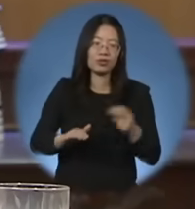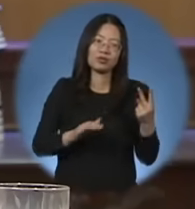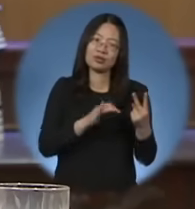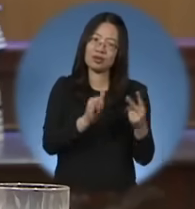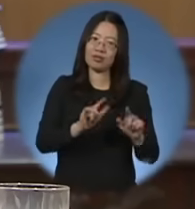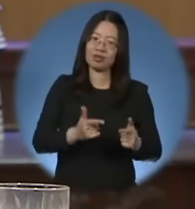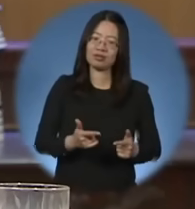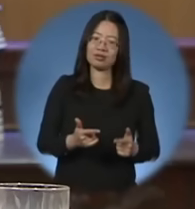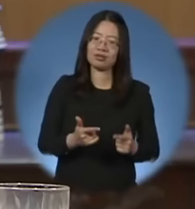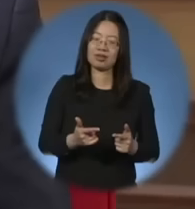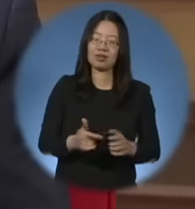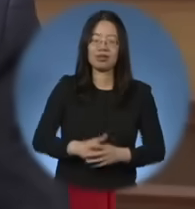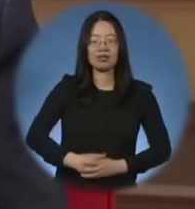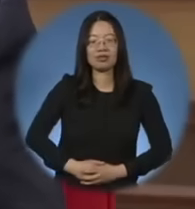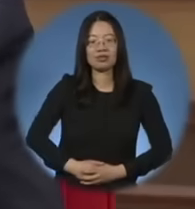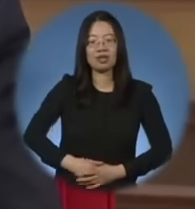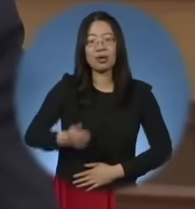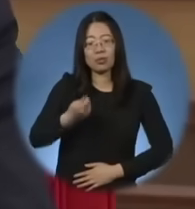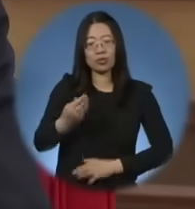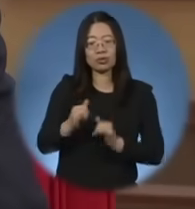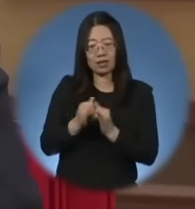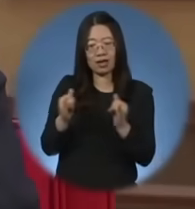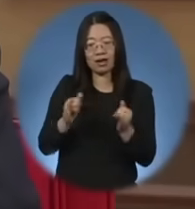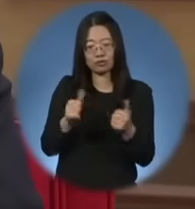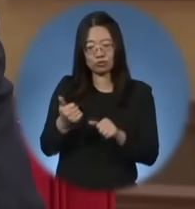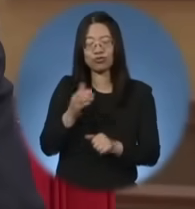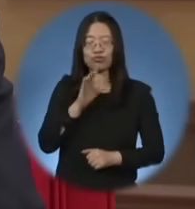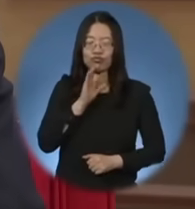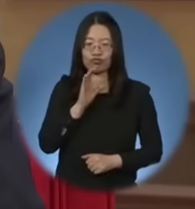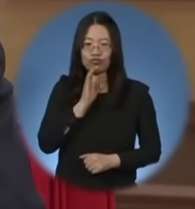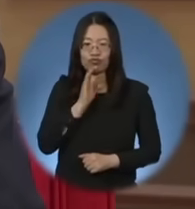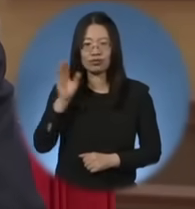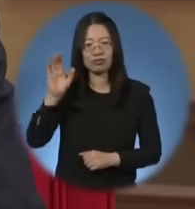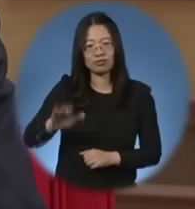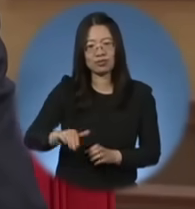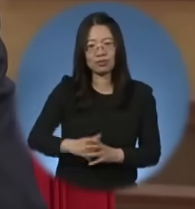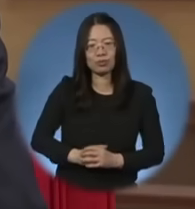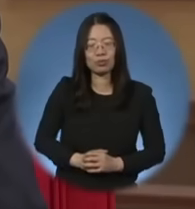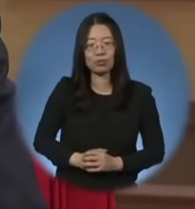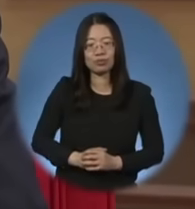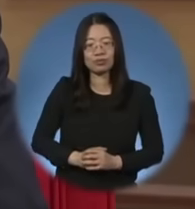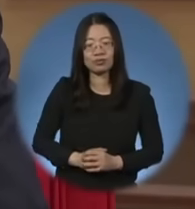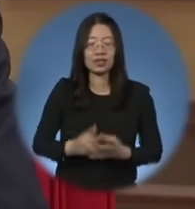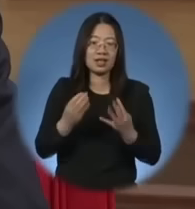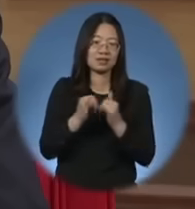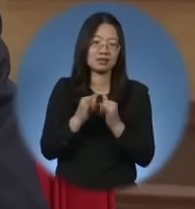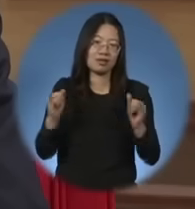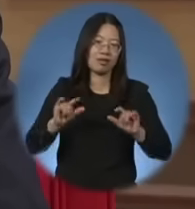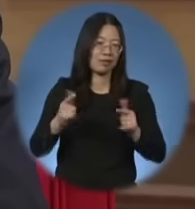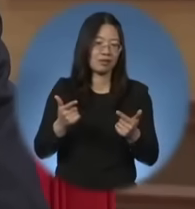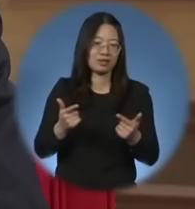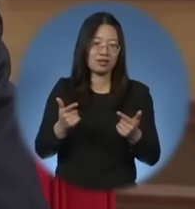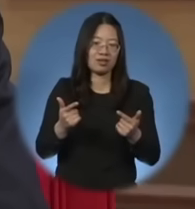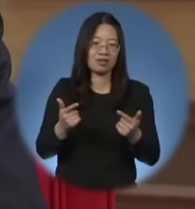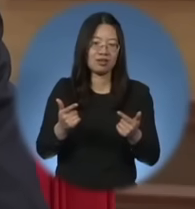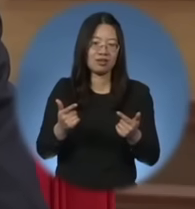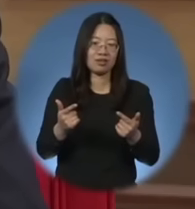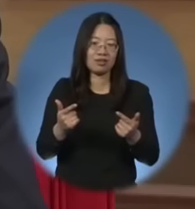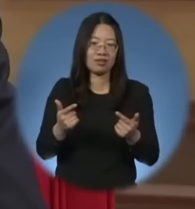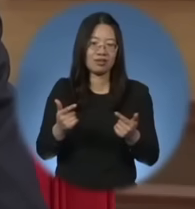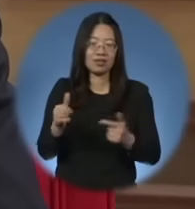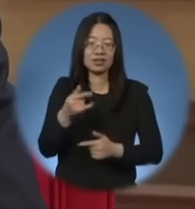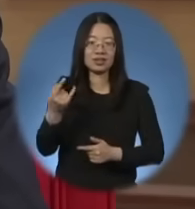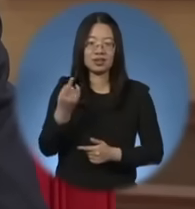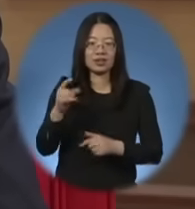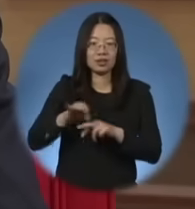사실 두 명은 아니죠 근데네 몇 사람은 죽었지요 근데 많은 사람 아니었어요 의왕